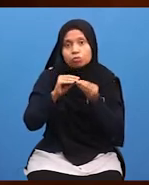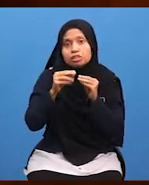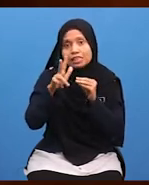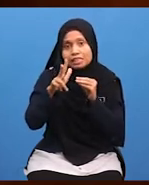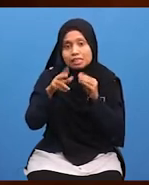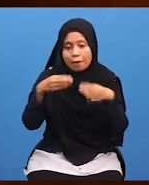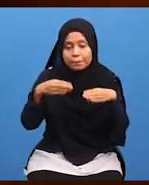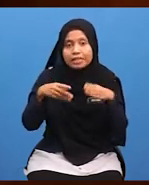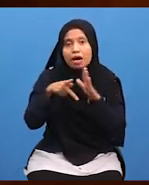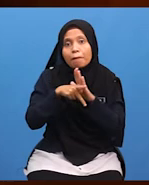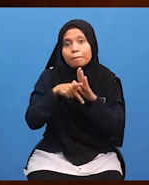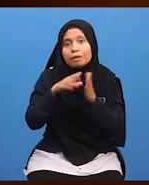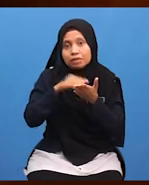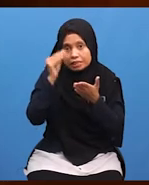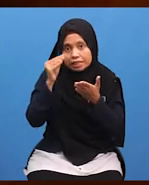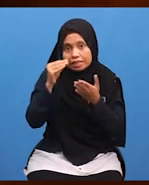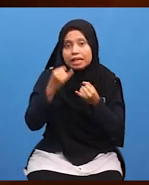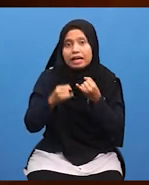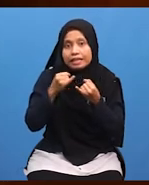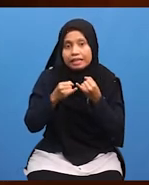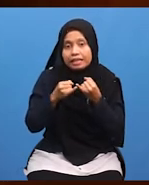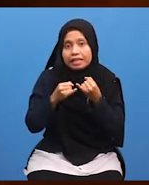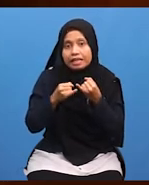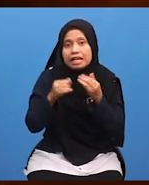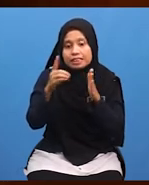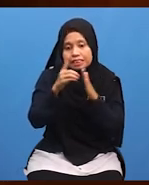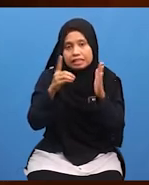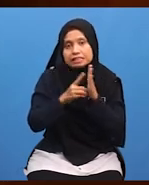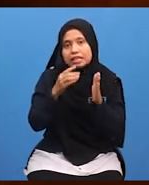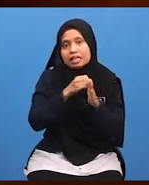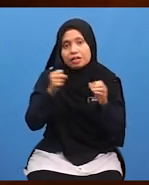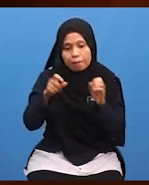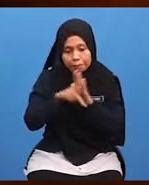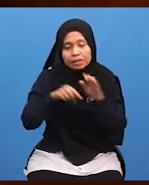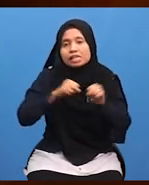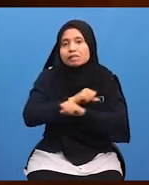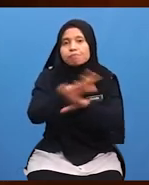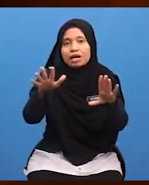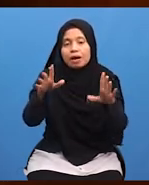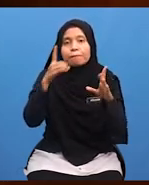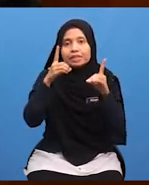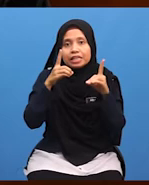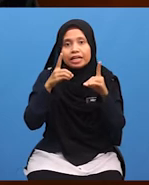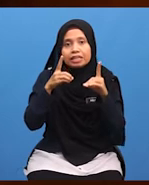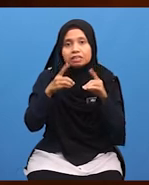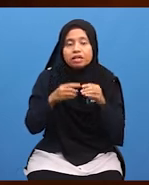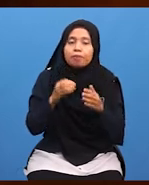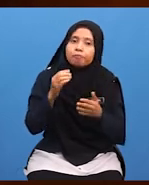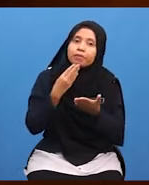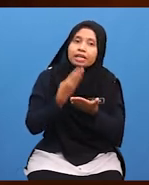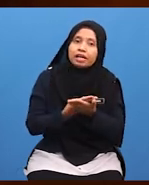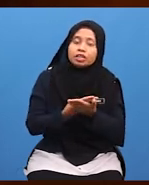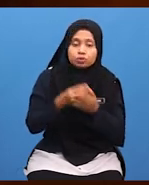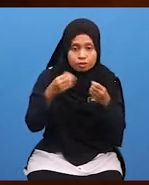bidang pengajian dan yang terakhir, yang keempat, dasar dan perkembangan pendidikan. Okey, bagaimana para pelajar